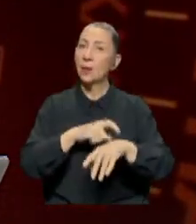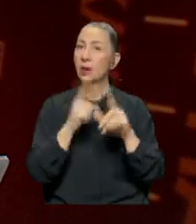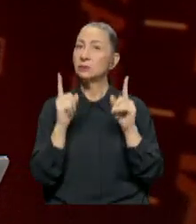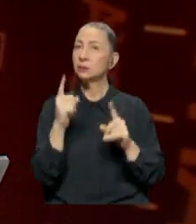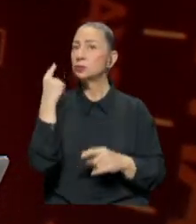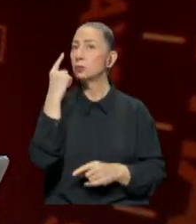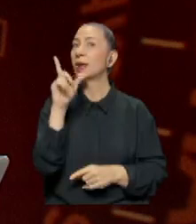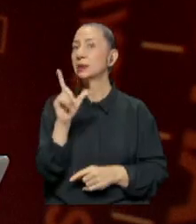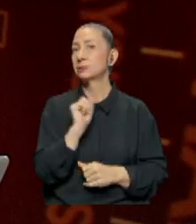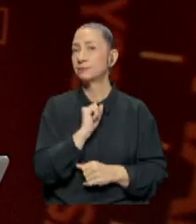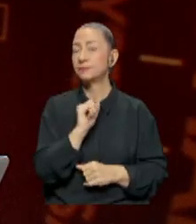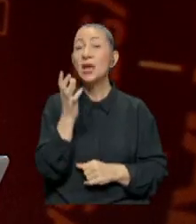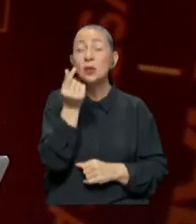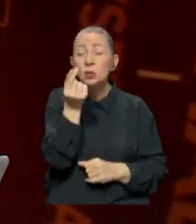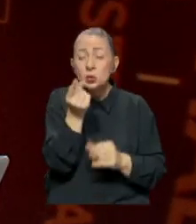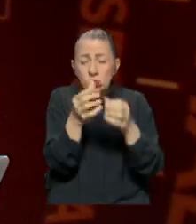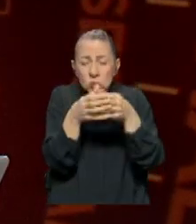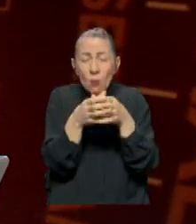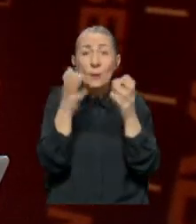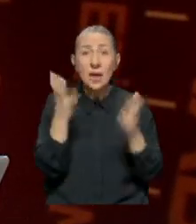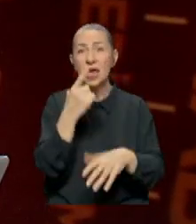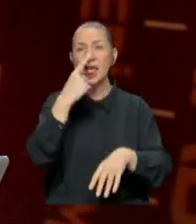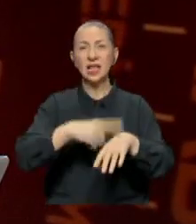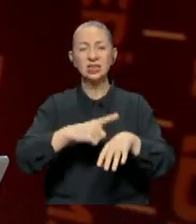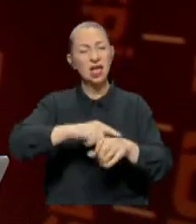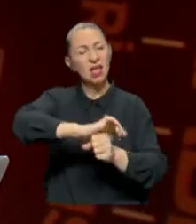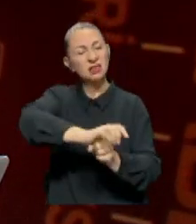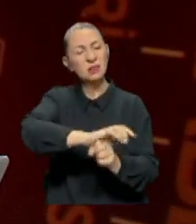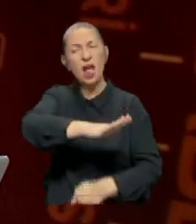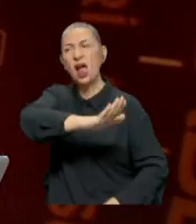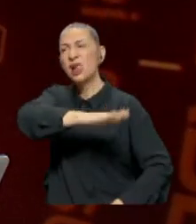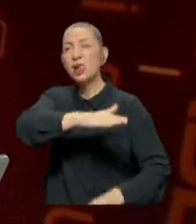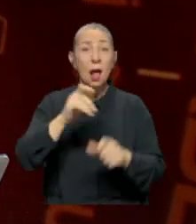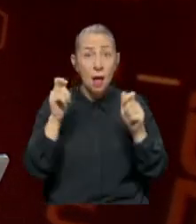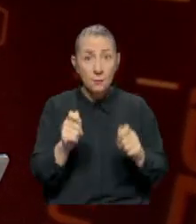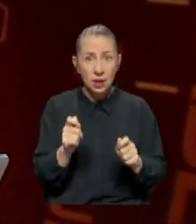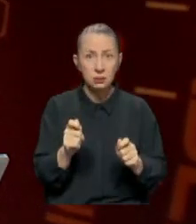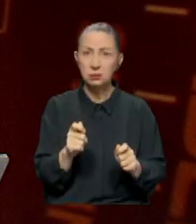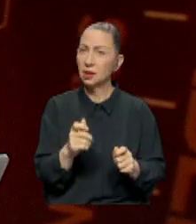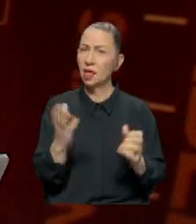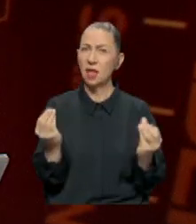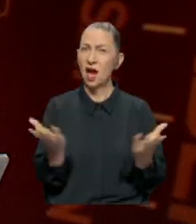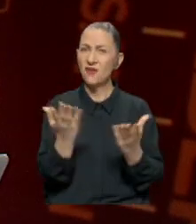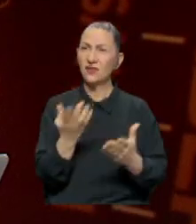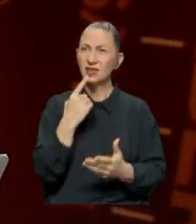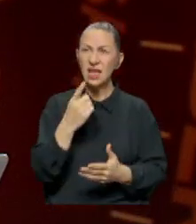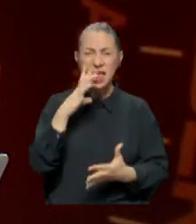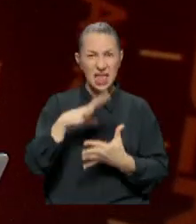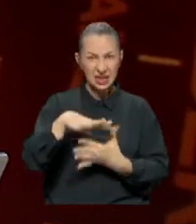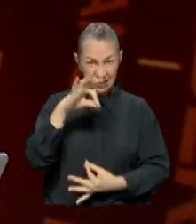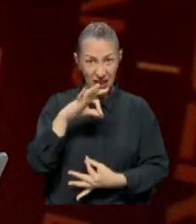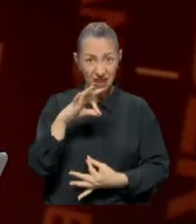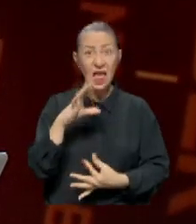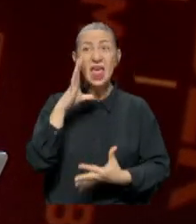düşünmek lazım tabii. En küçük topluluğun bile inançlarını ayaklar altına almaya çalışmak. En hafif tabiriyle